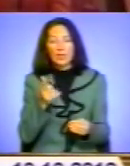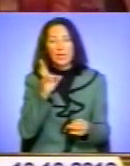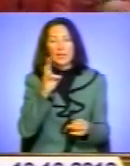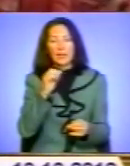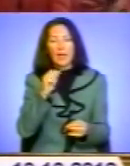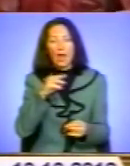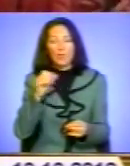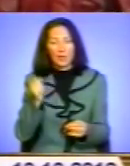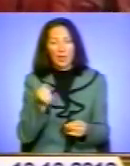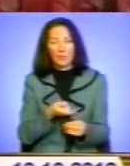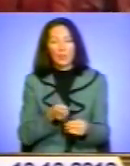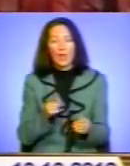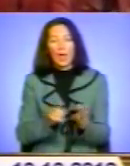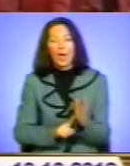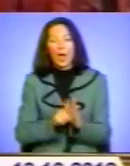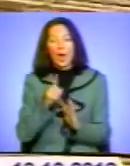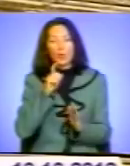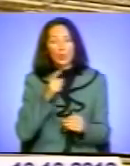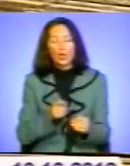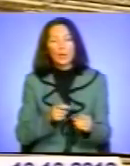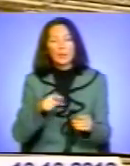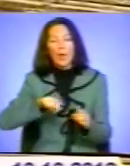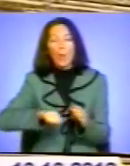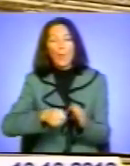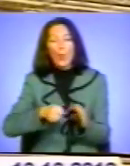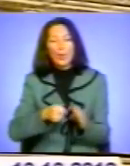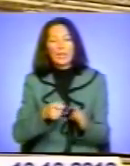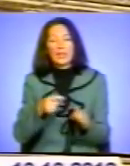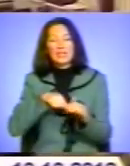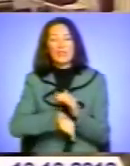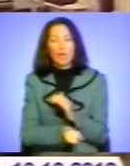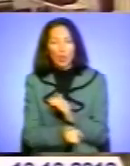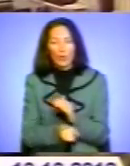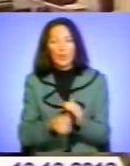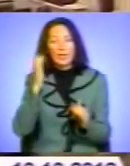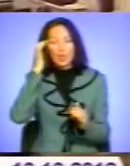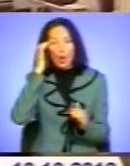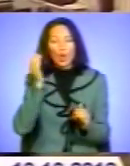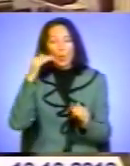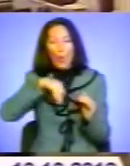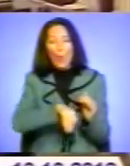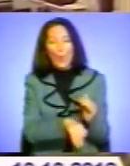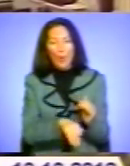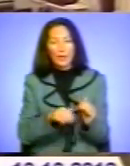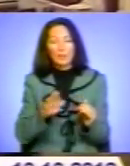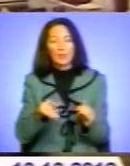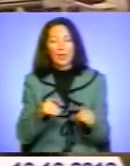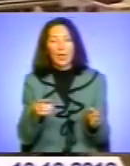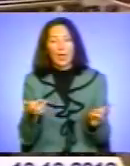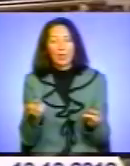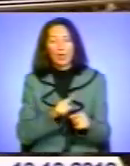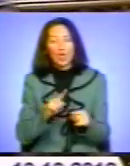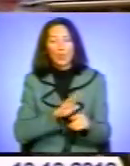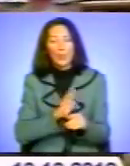цьогоріч Україна розпочне буріння свердловин на Чорноморському шельфі, а вже з наступного видобуватиме газ. У такий спосіб сподівається позбутися енергетичної